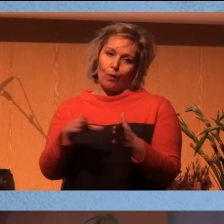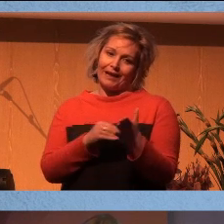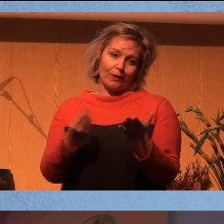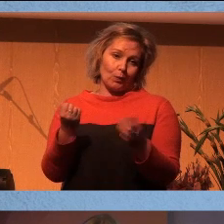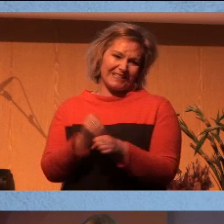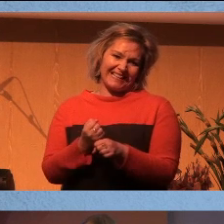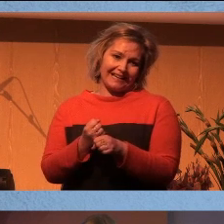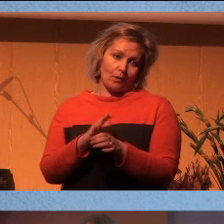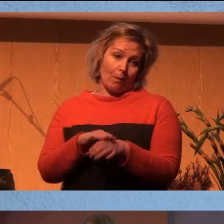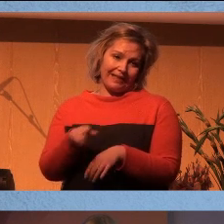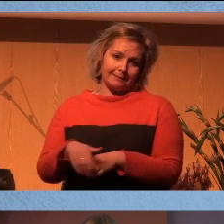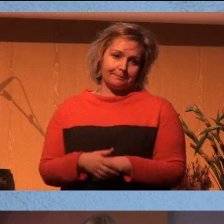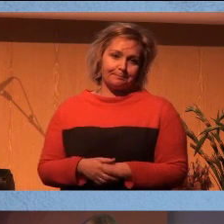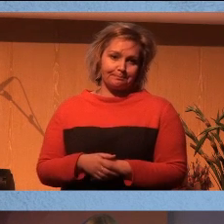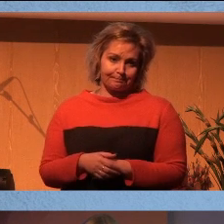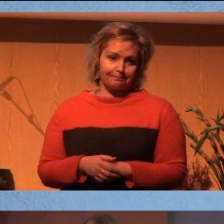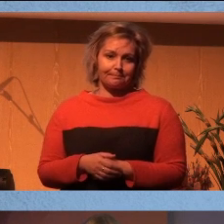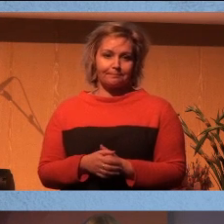sikkert om det.